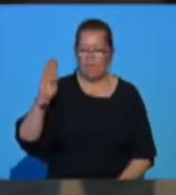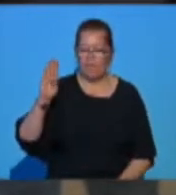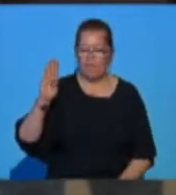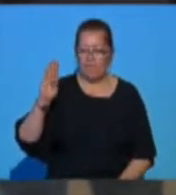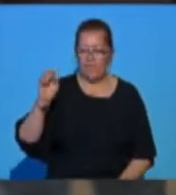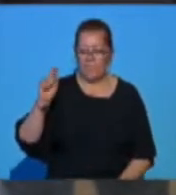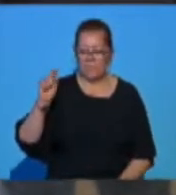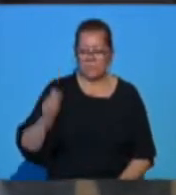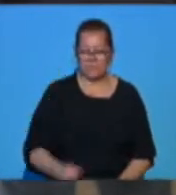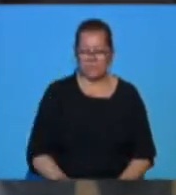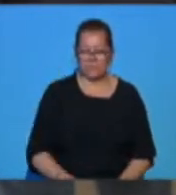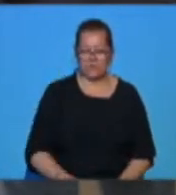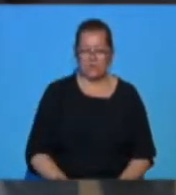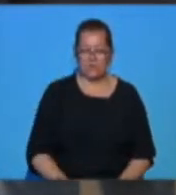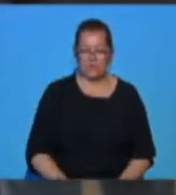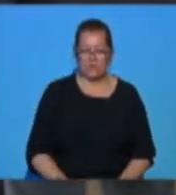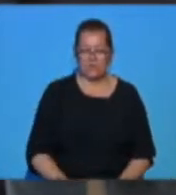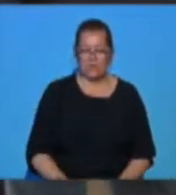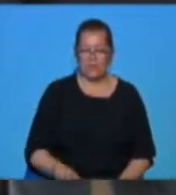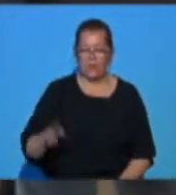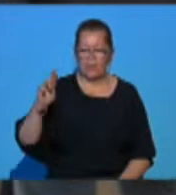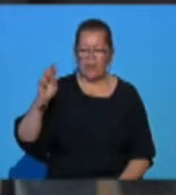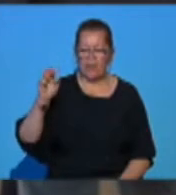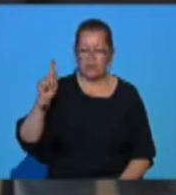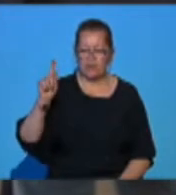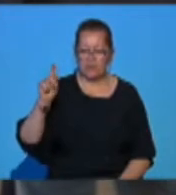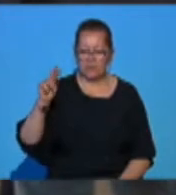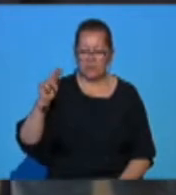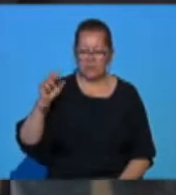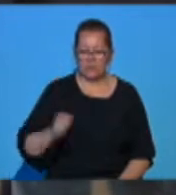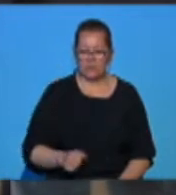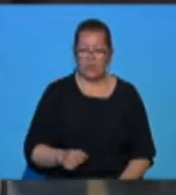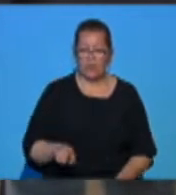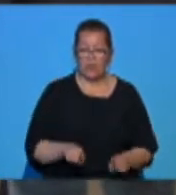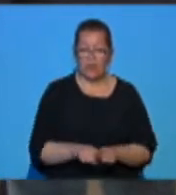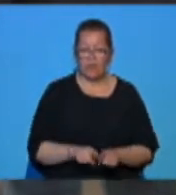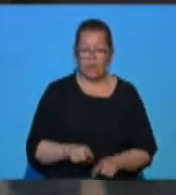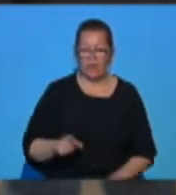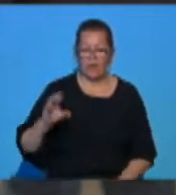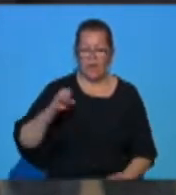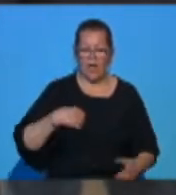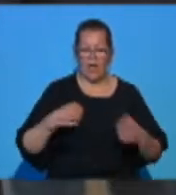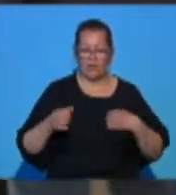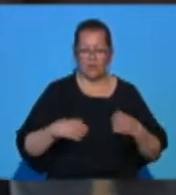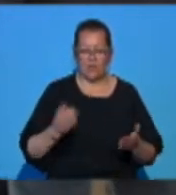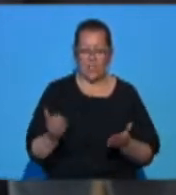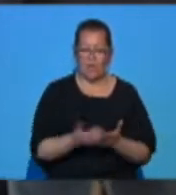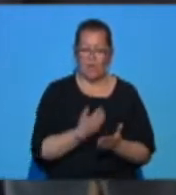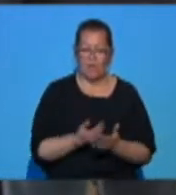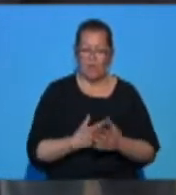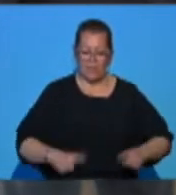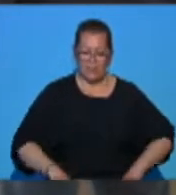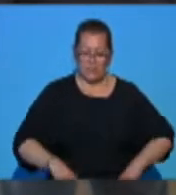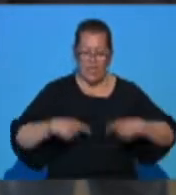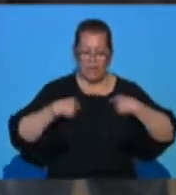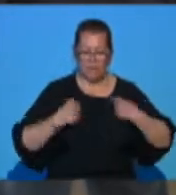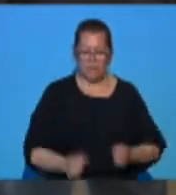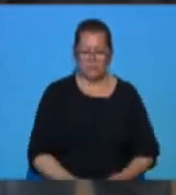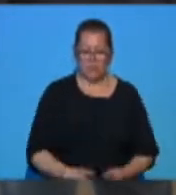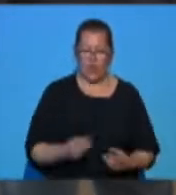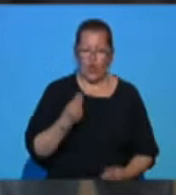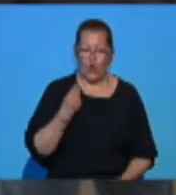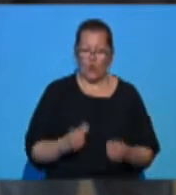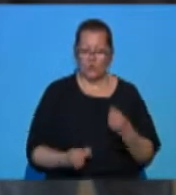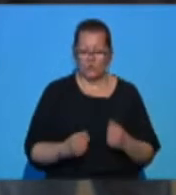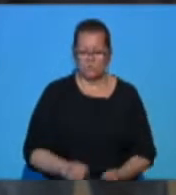care este și actor în seara aceasta, împreună cu un grup de co-scenariști, dar este în principal povestea vieții lui, pe care o joacă